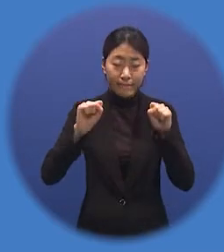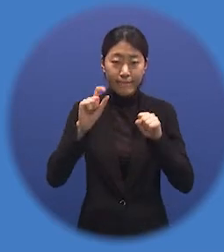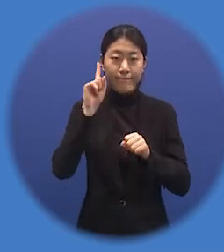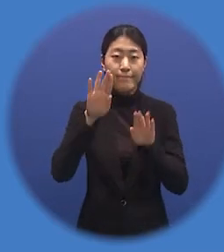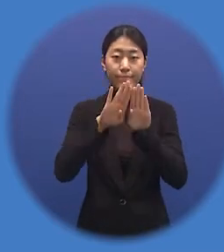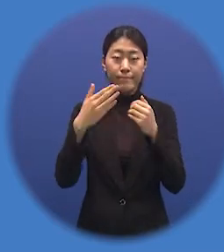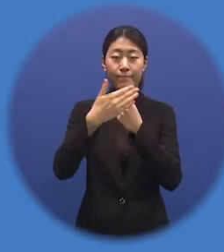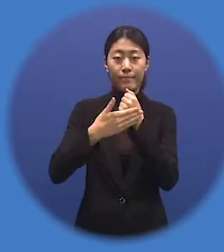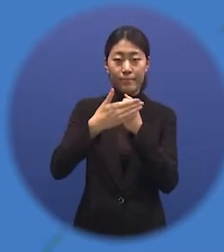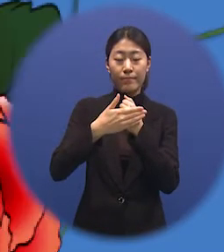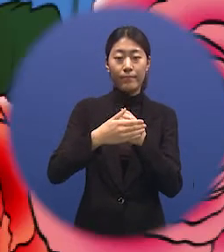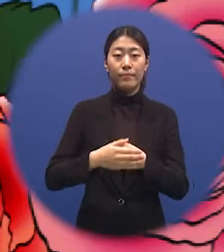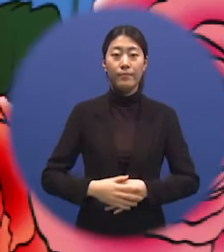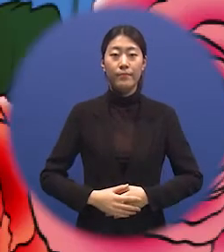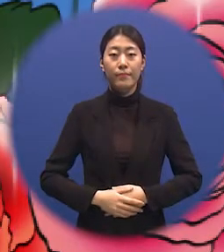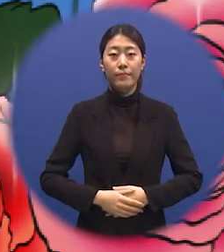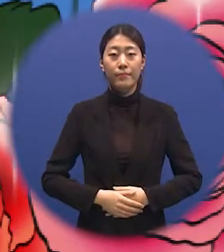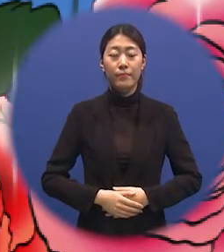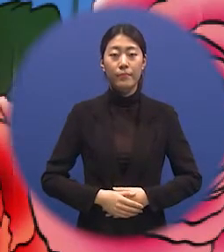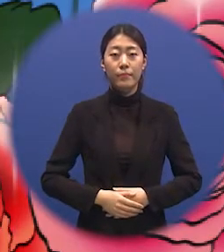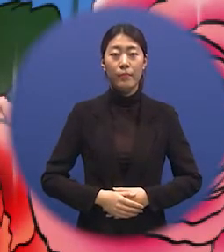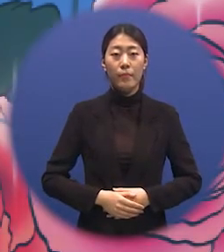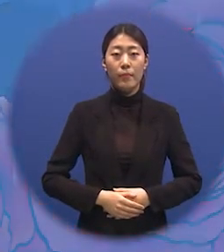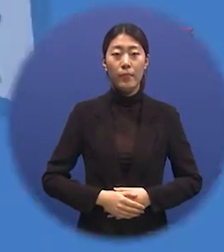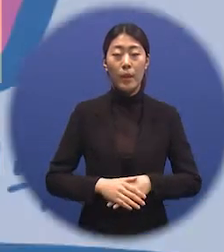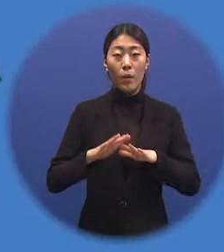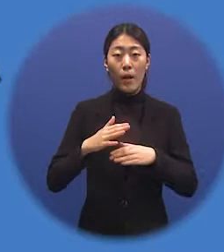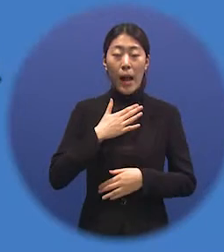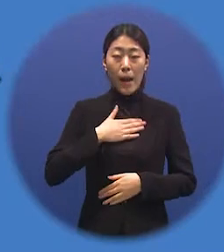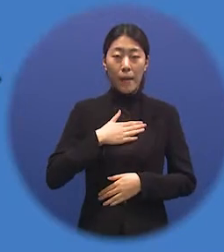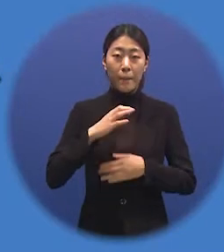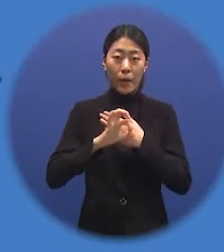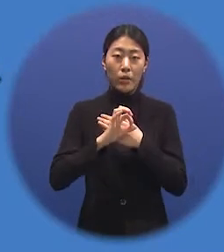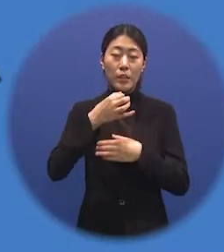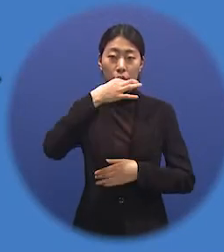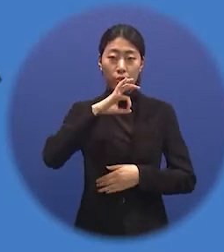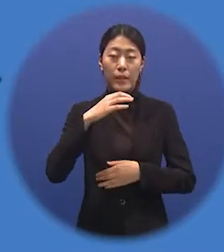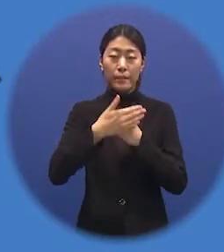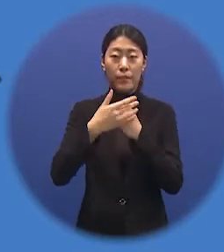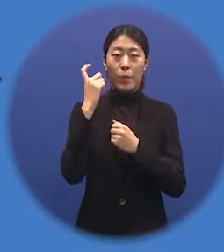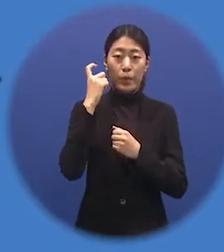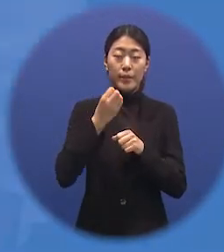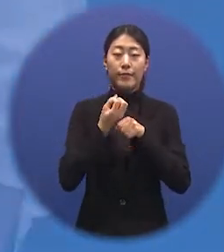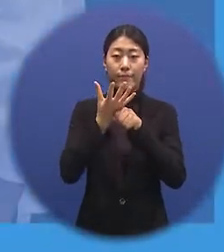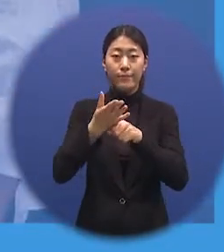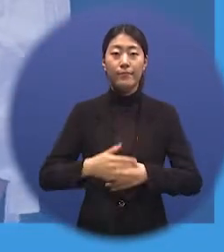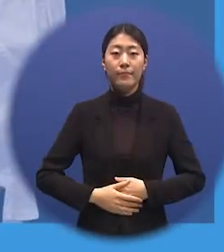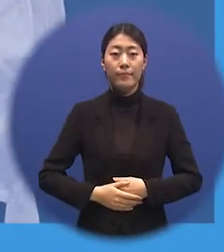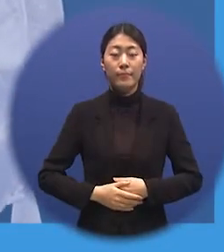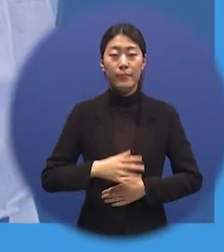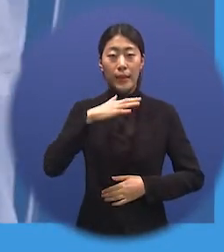안녕하세요. 내일을 여는 은평 EBN 주민방송단 김동희입니다. 오늘도 알아두면 유익한 은평의 소식